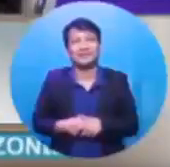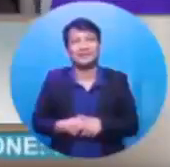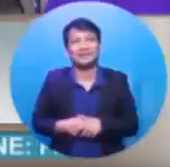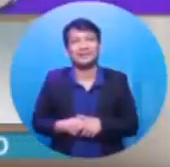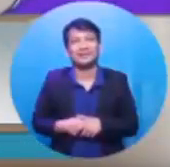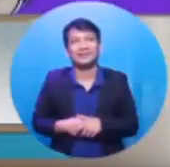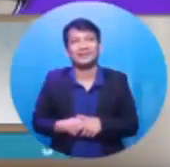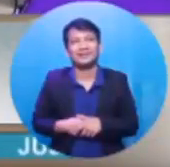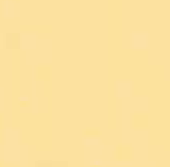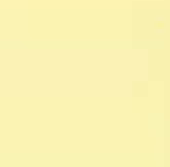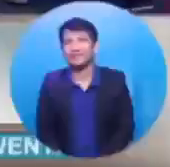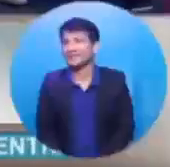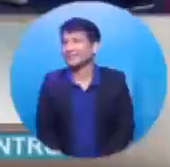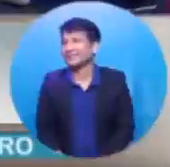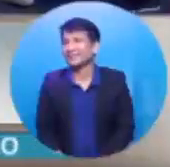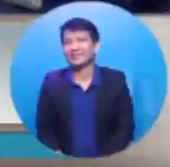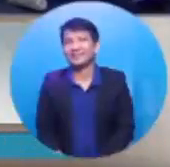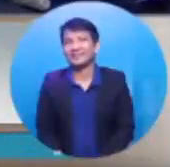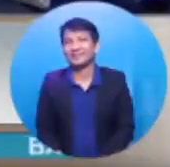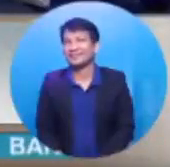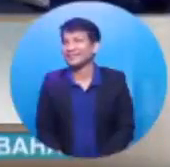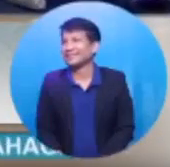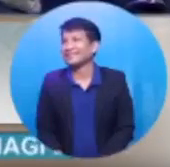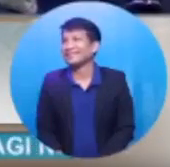Meron barangay? Wala pa